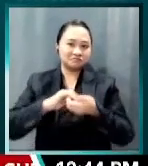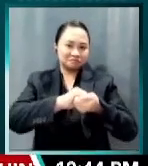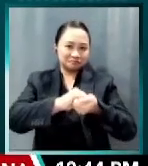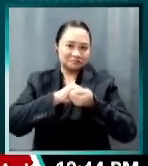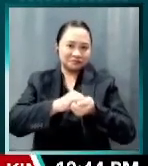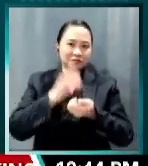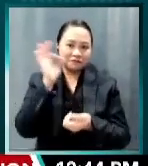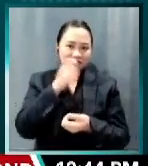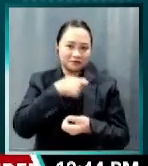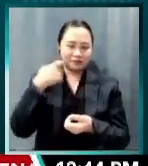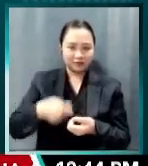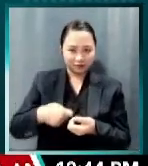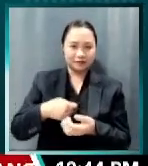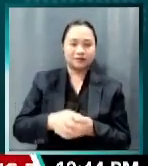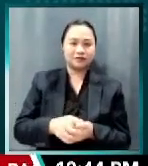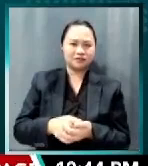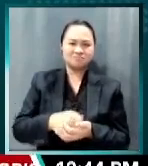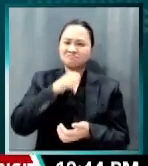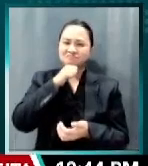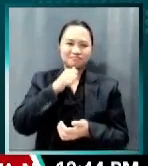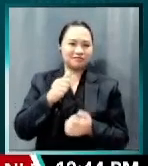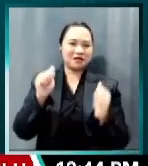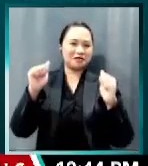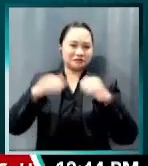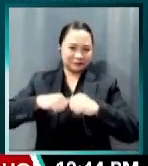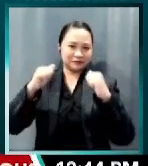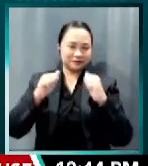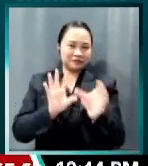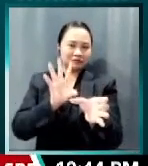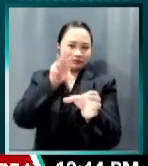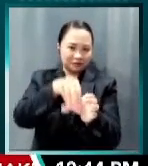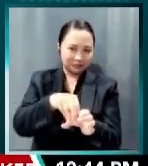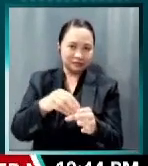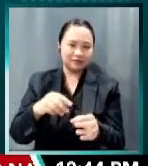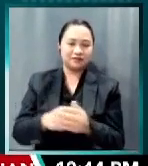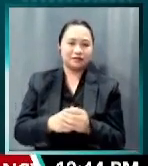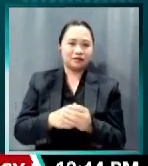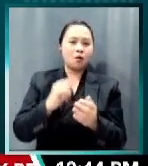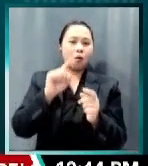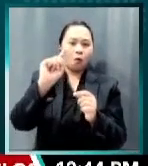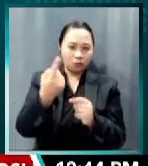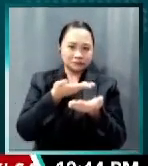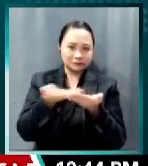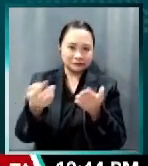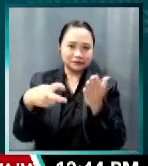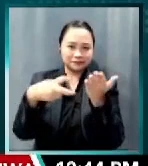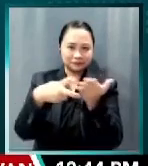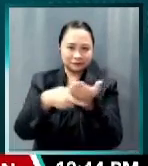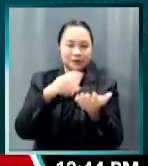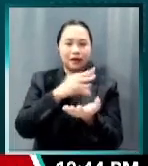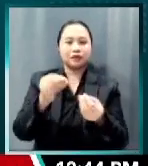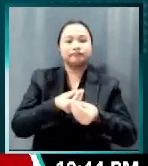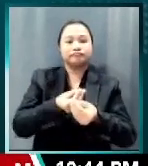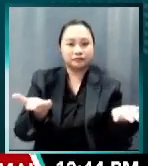Industry Incorporated, hindi sila sumasali sa partisan politics. Bumili raw sila ng tiket sa Made in Malacanang at ipinamigay ito dahil